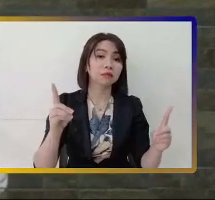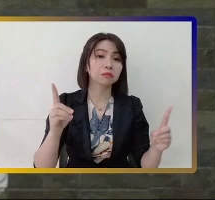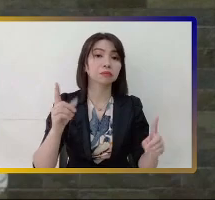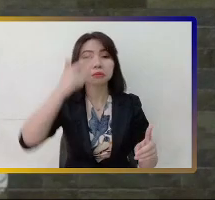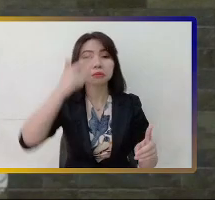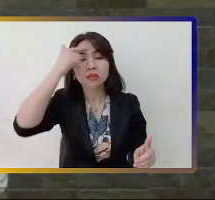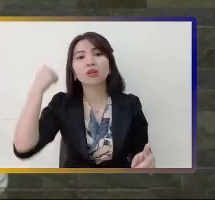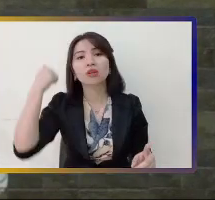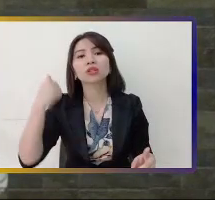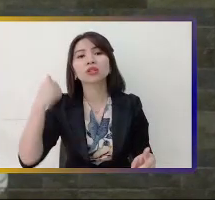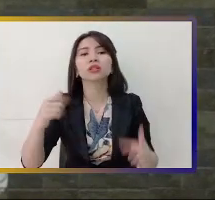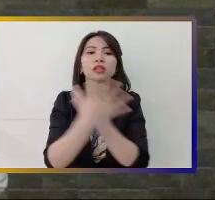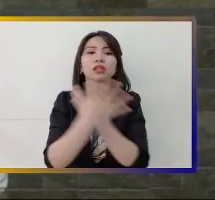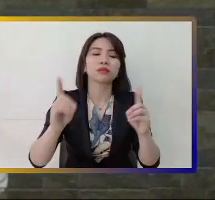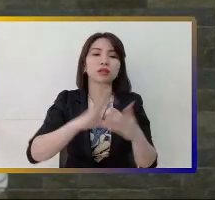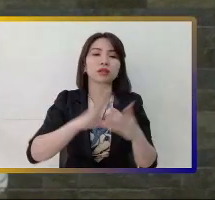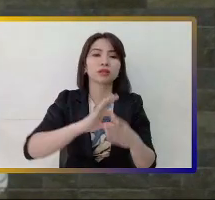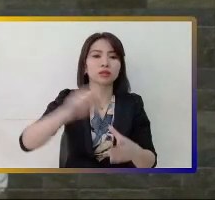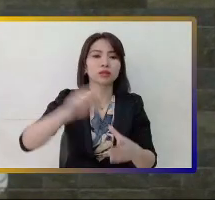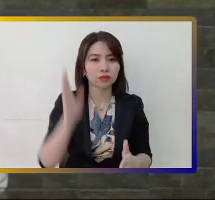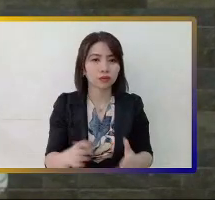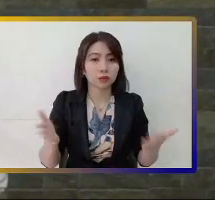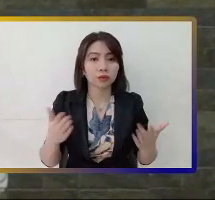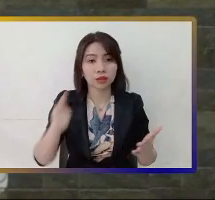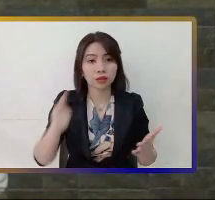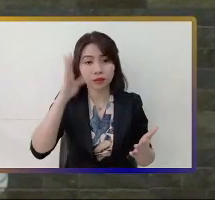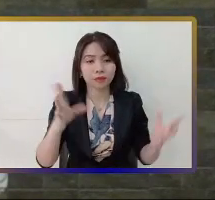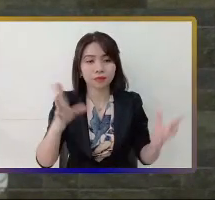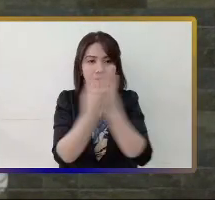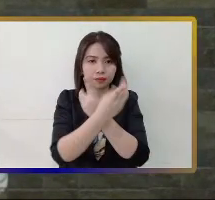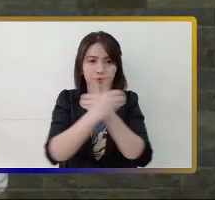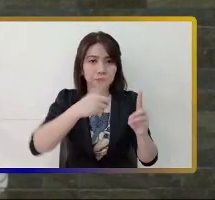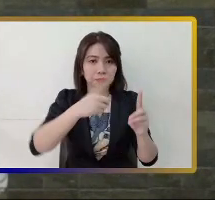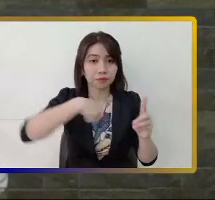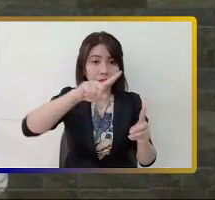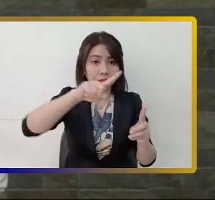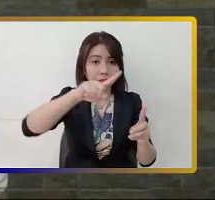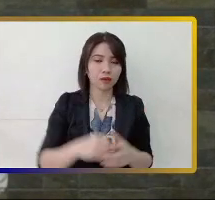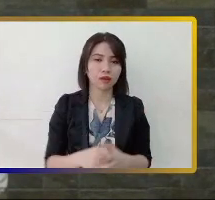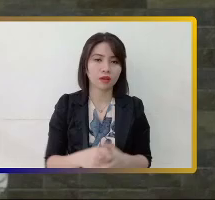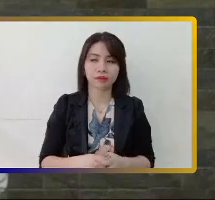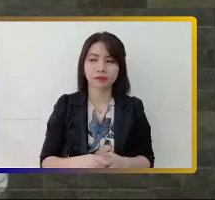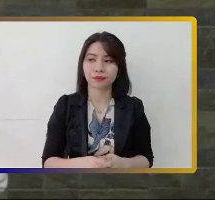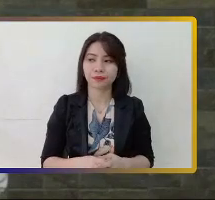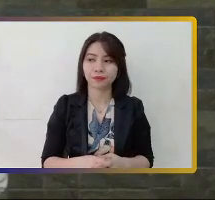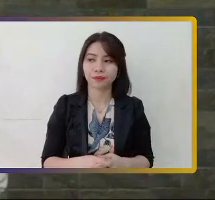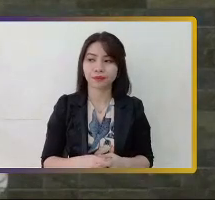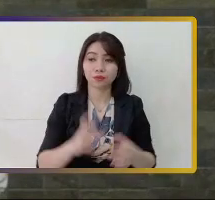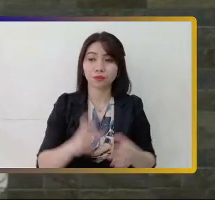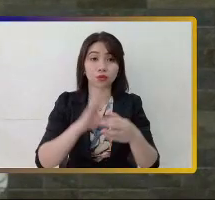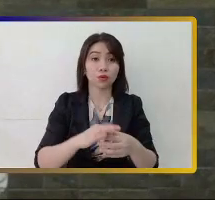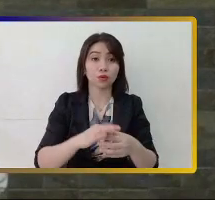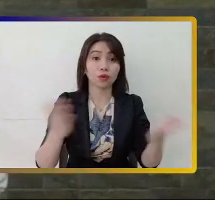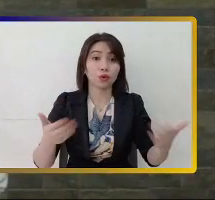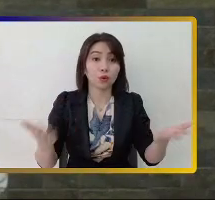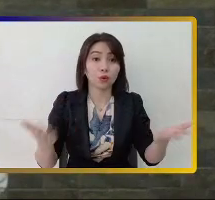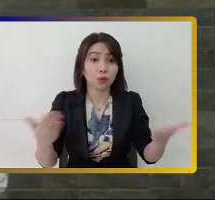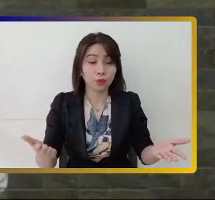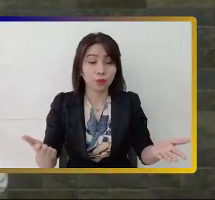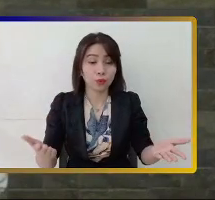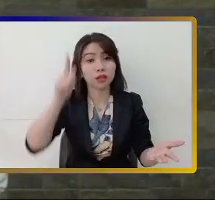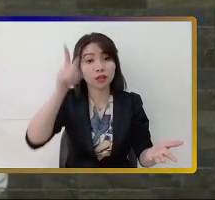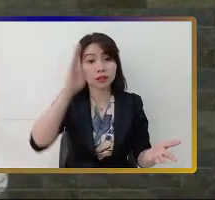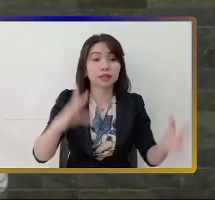at kung saan tayo diniliver ng Panginoon, kapatid, kung mula saan tayo diniliver ng Panginoon, tandaan nyo, may collateral damage yan.